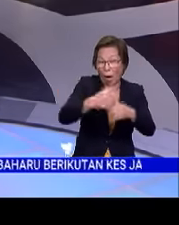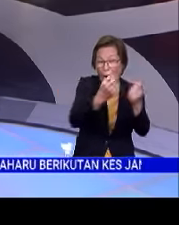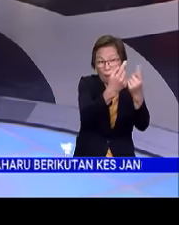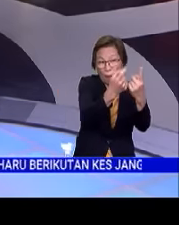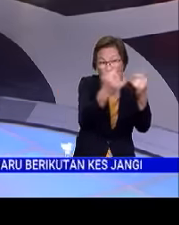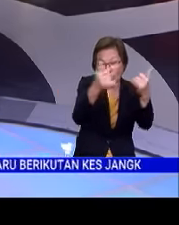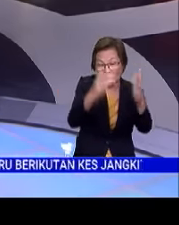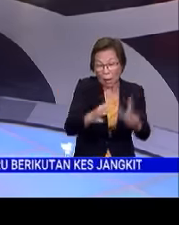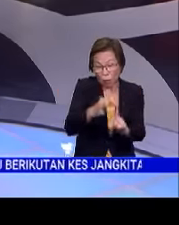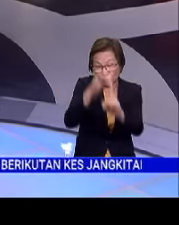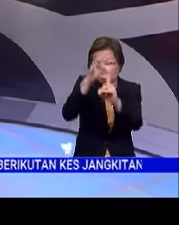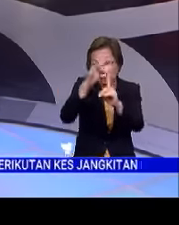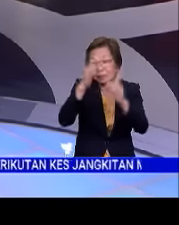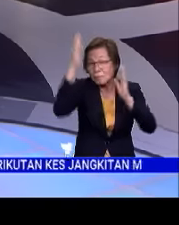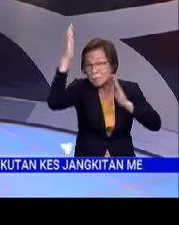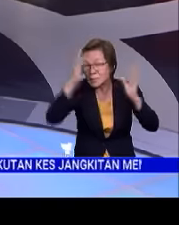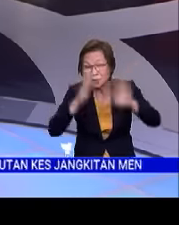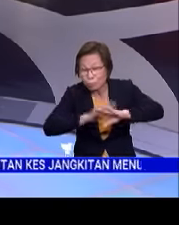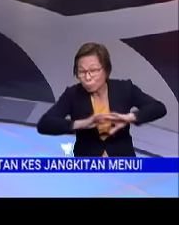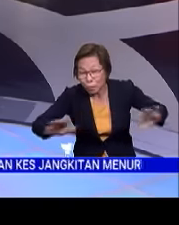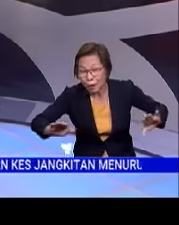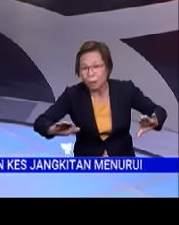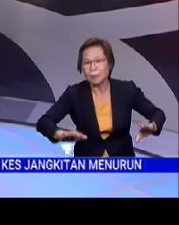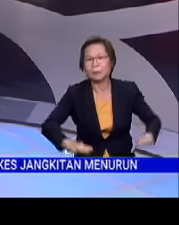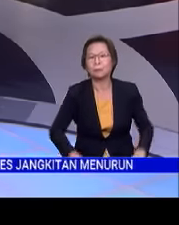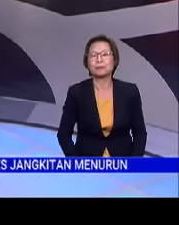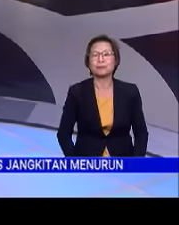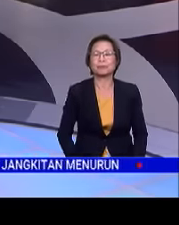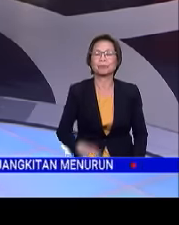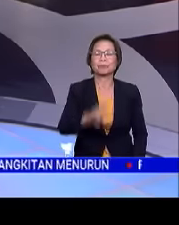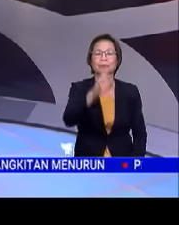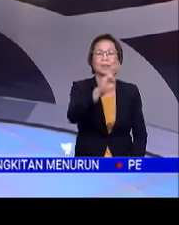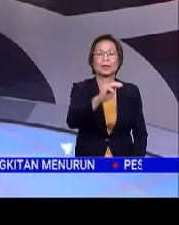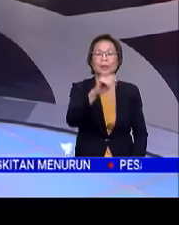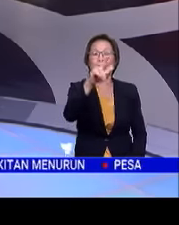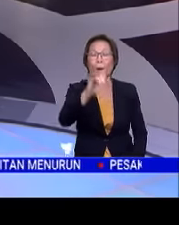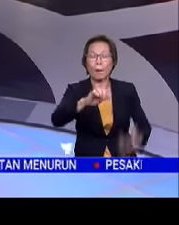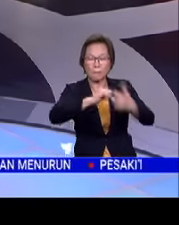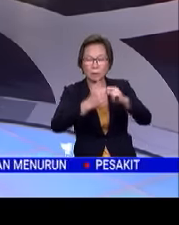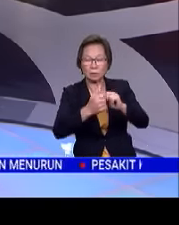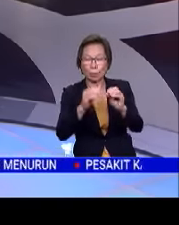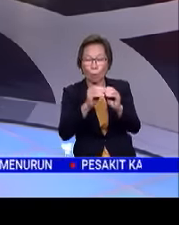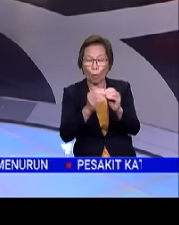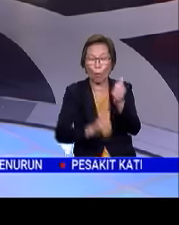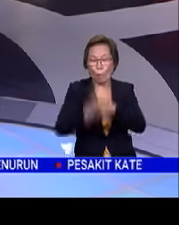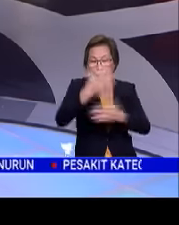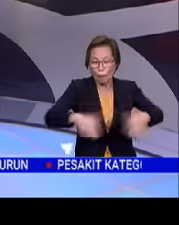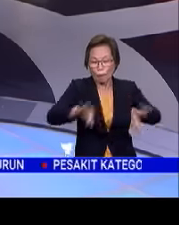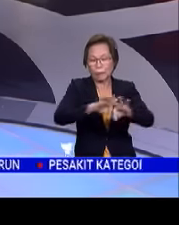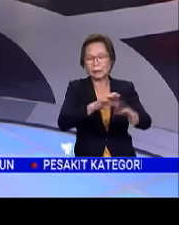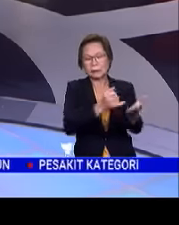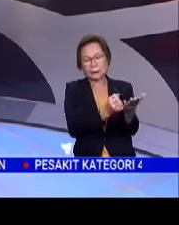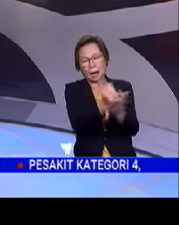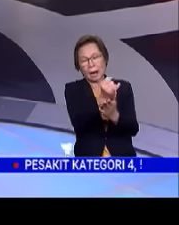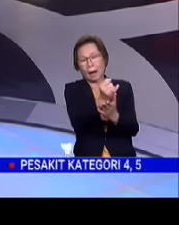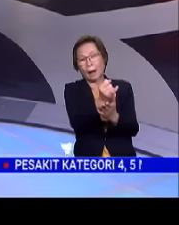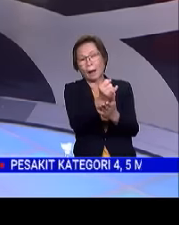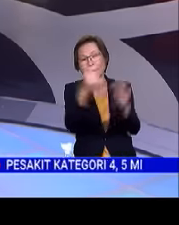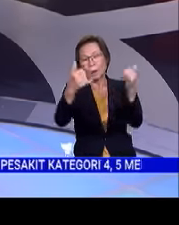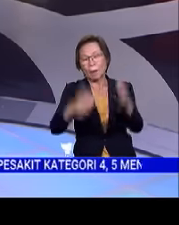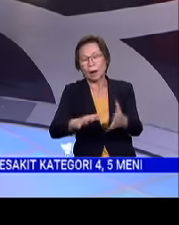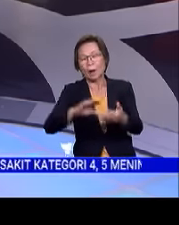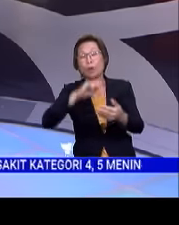kesebelasan utama Harimau Melaya. Pemerhati sukan Dr. Pekan Ramli berkata isu lebih penting adalah keikhlasan pemain berusia